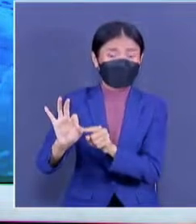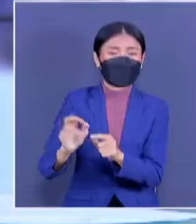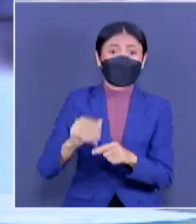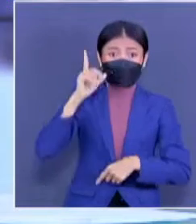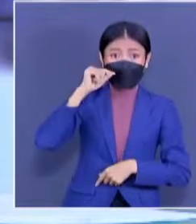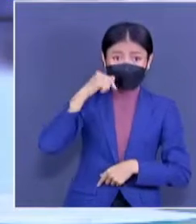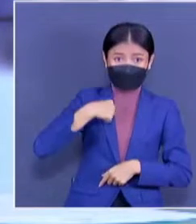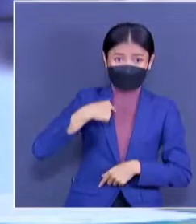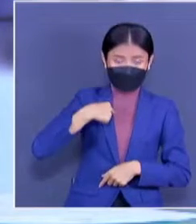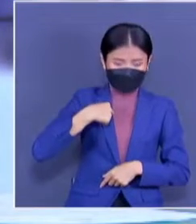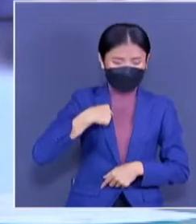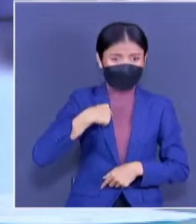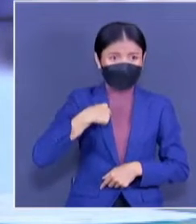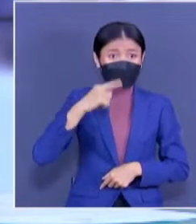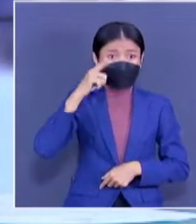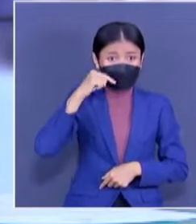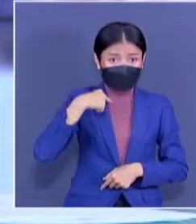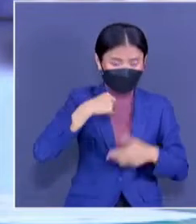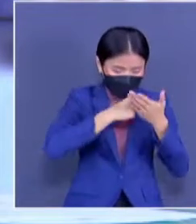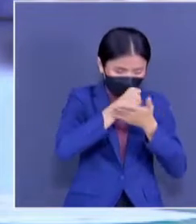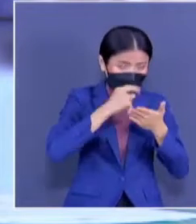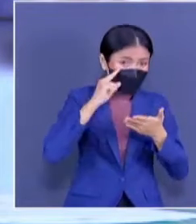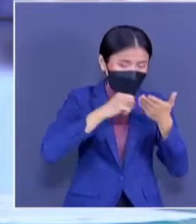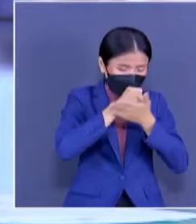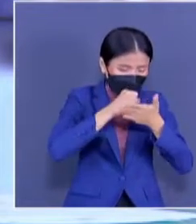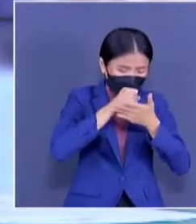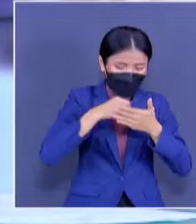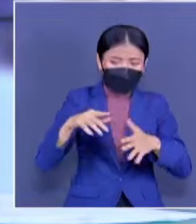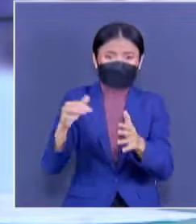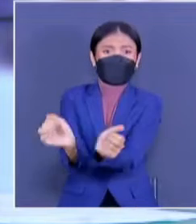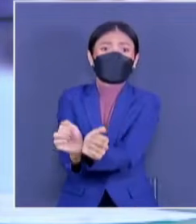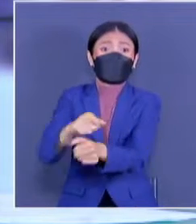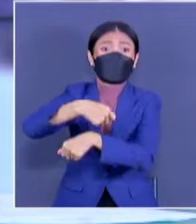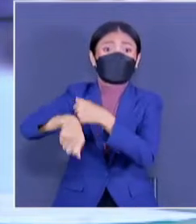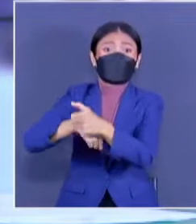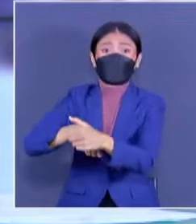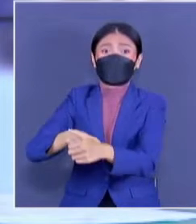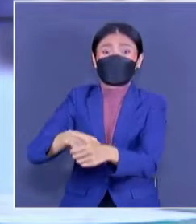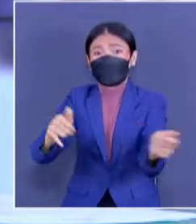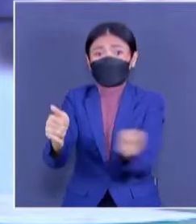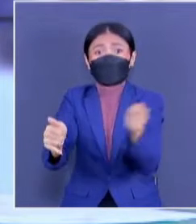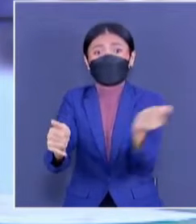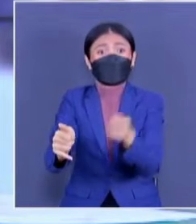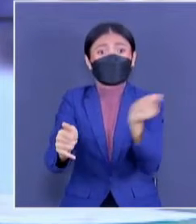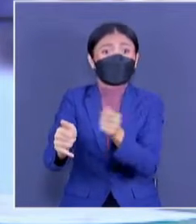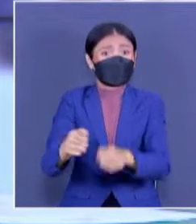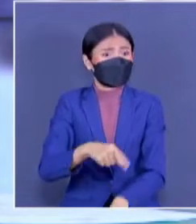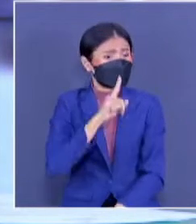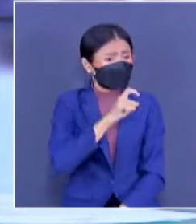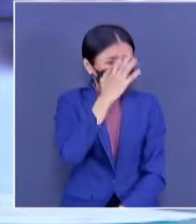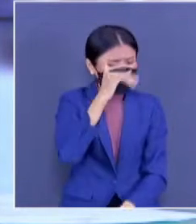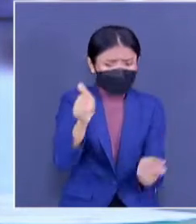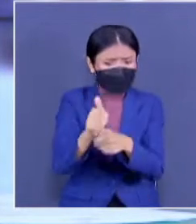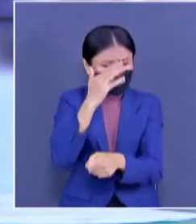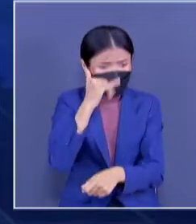คะเอาเชือกมามัดมือแล้วก็ตีเข้าที่ตัวน้องพอไปถามเนี่ยทำไมเจ้าตัวบอกว่าเพราะว่าน้องดื้อไม่เชื่อฟังไม่ยอมกลับบ้